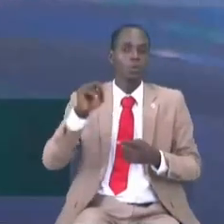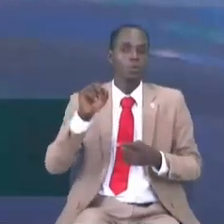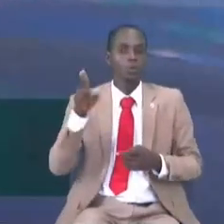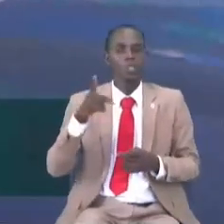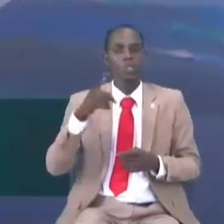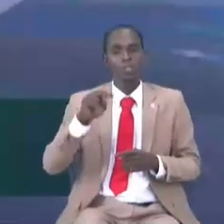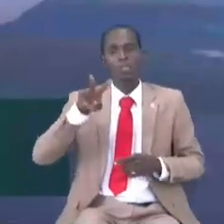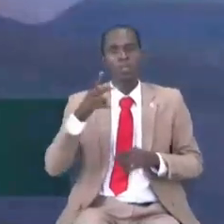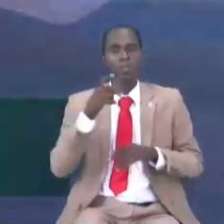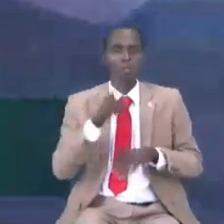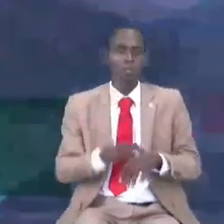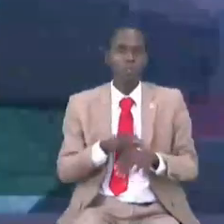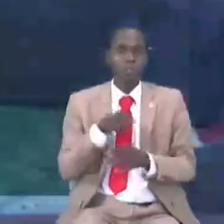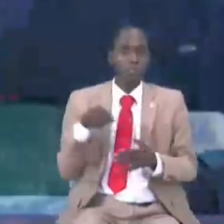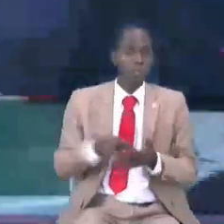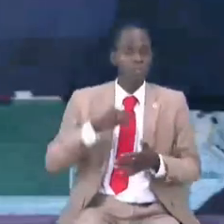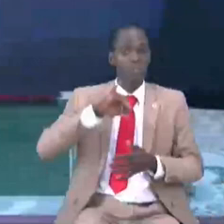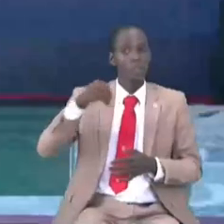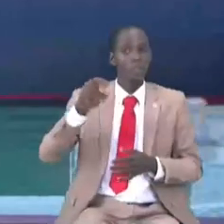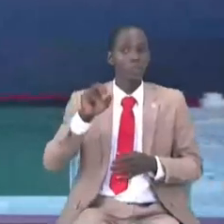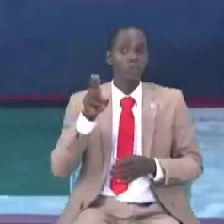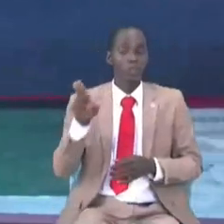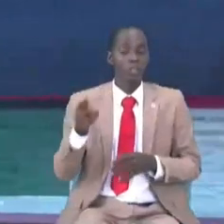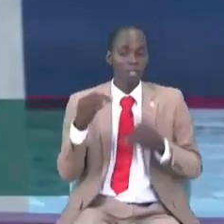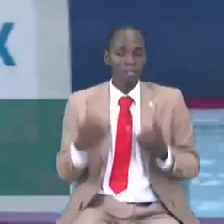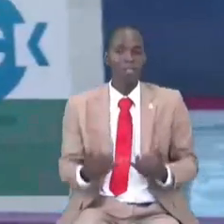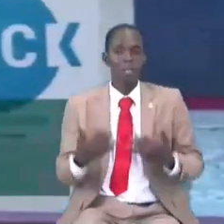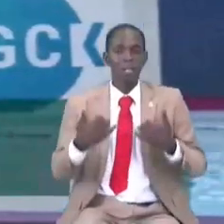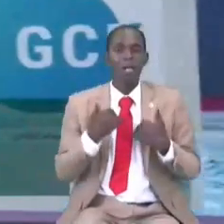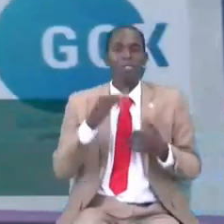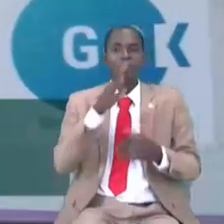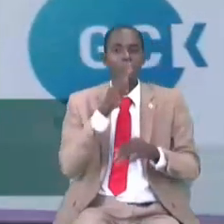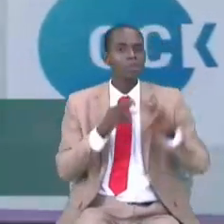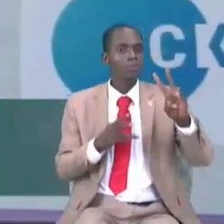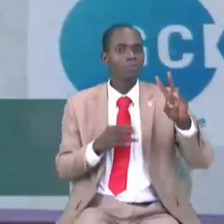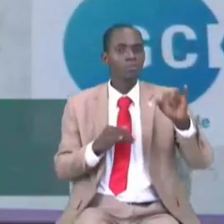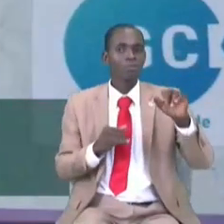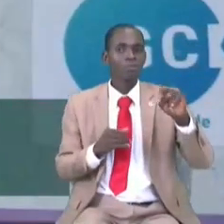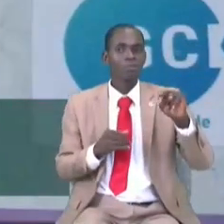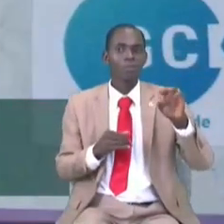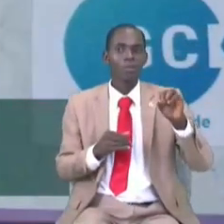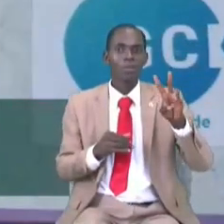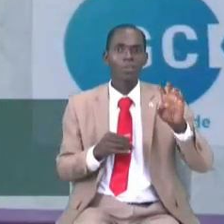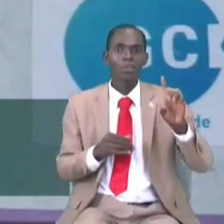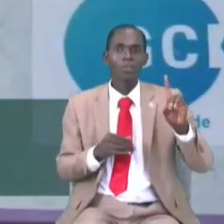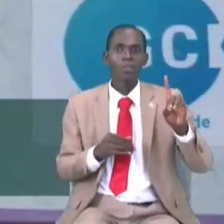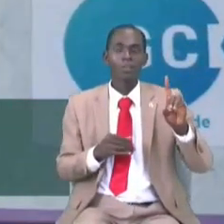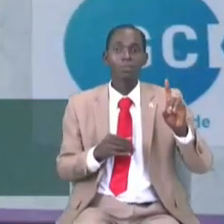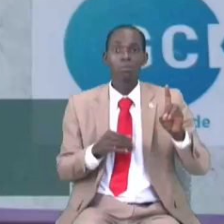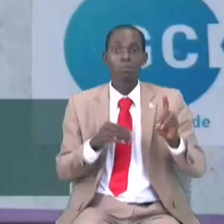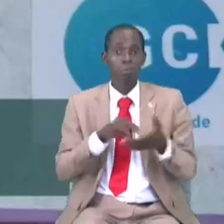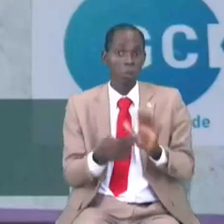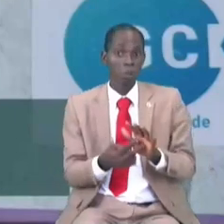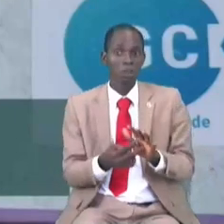maintenant, il avait été gagné. Quand vous prenez la semence et